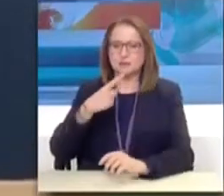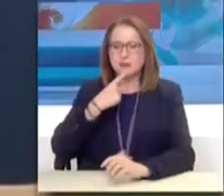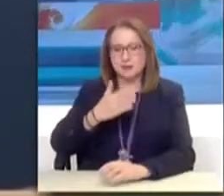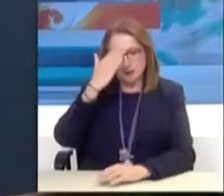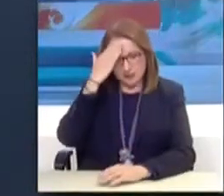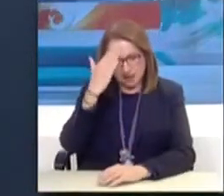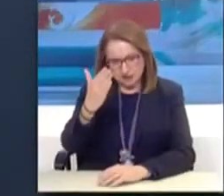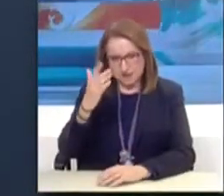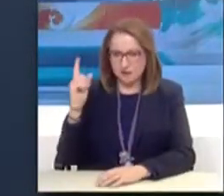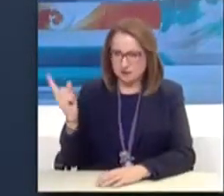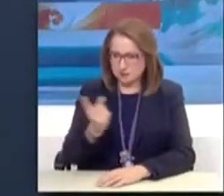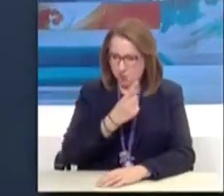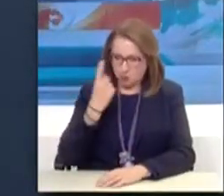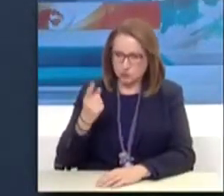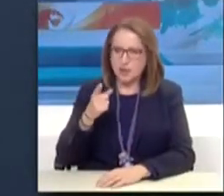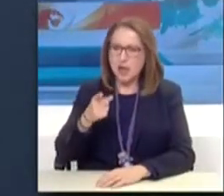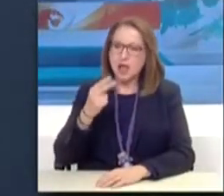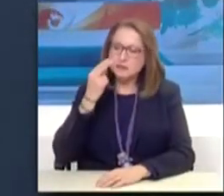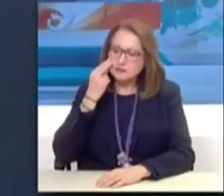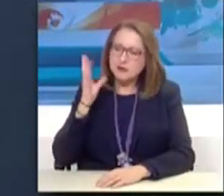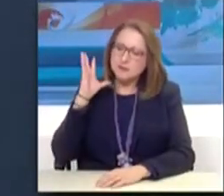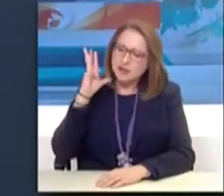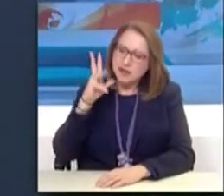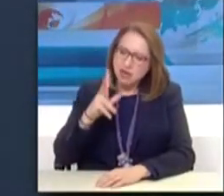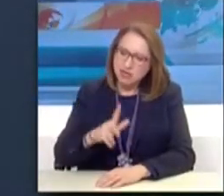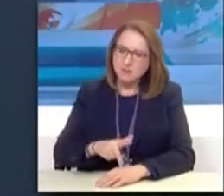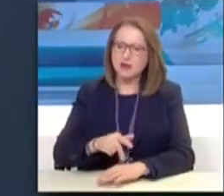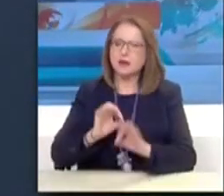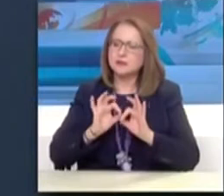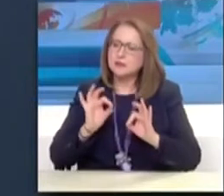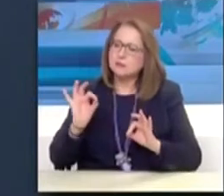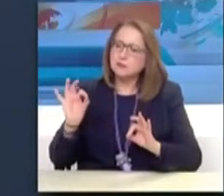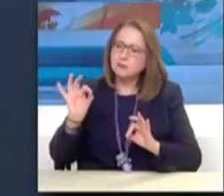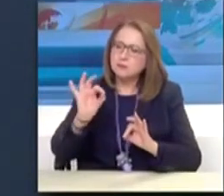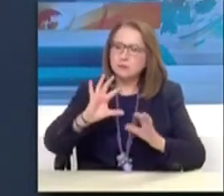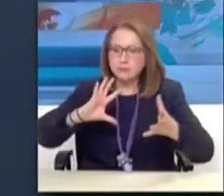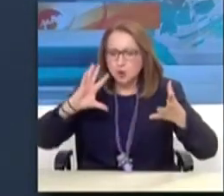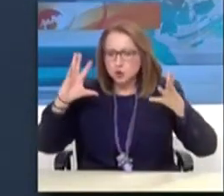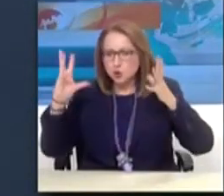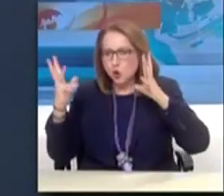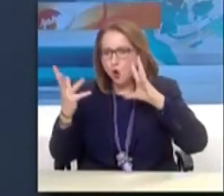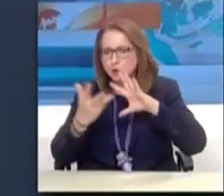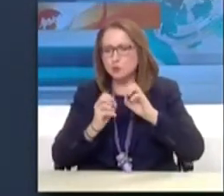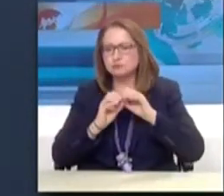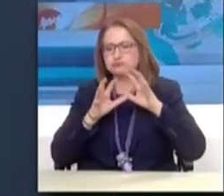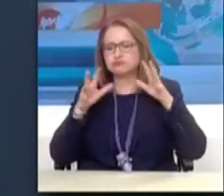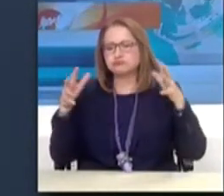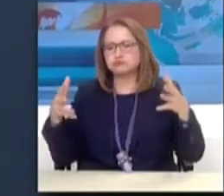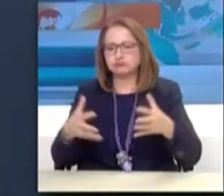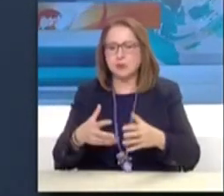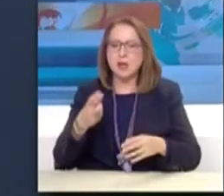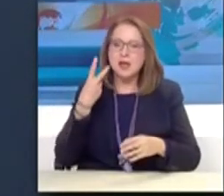Όπως βλέπετε και παρακολουθείτε από τα μέσα επικοινωνίας, η διασπορά του ιού συνεχίζεται σε παγκόσμιο επίπεδο με περισσότερα